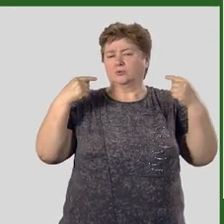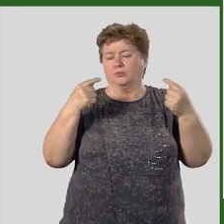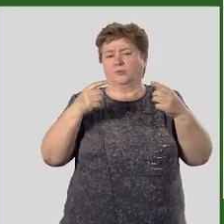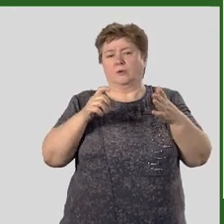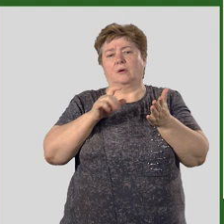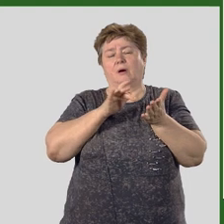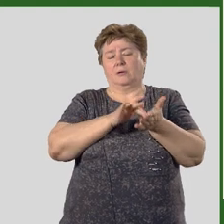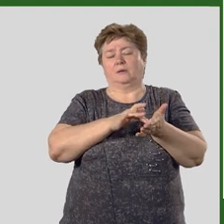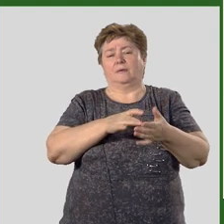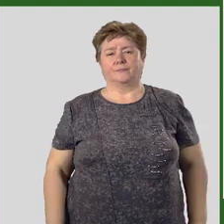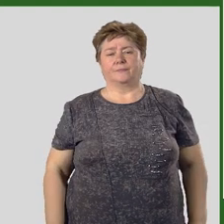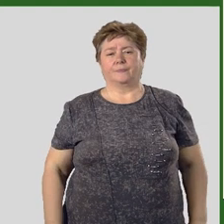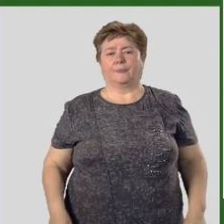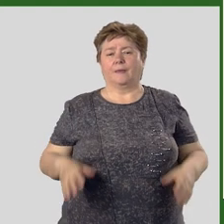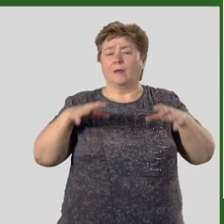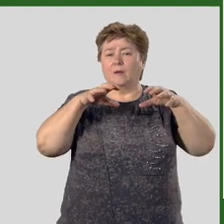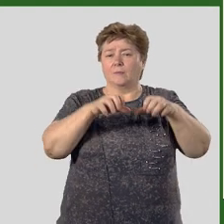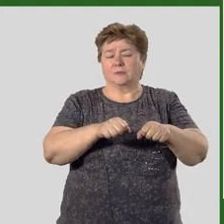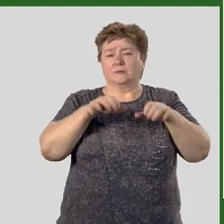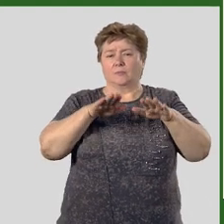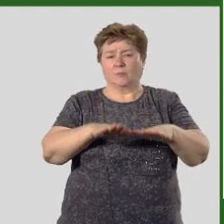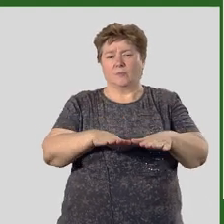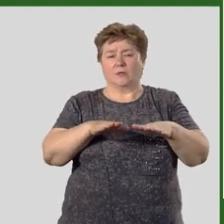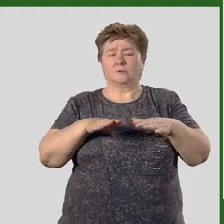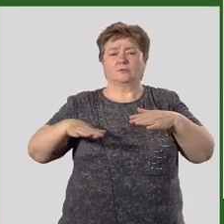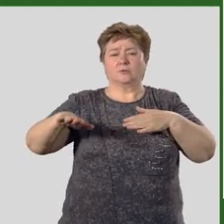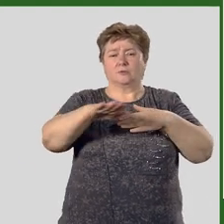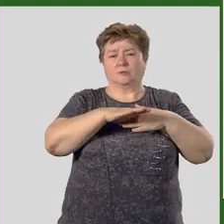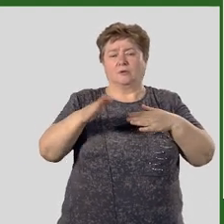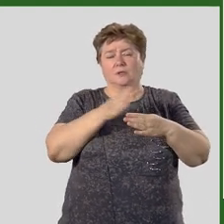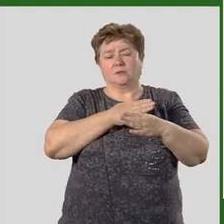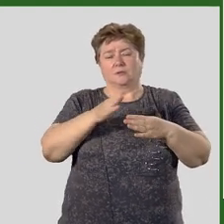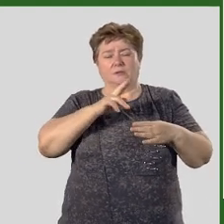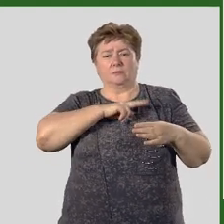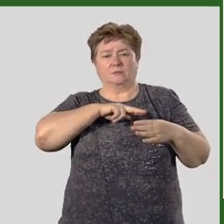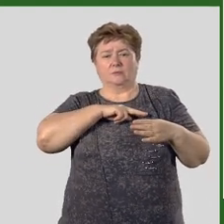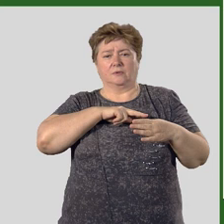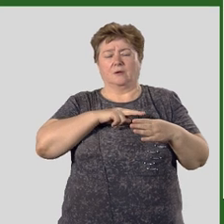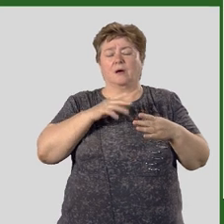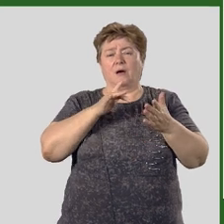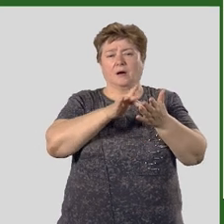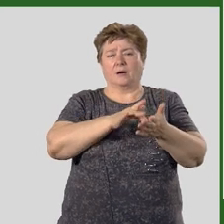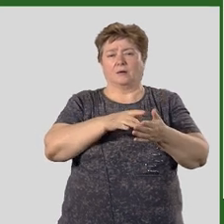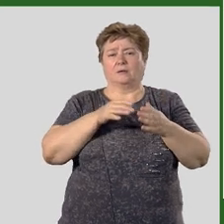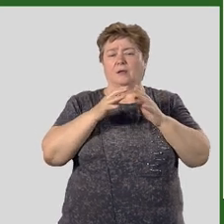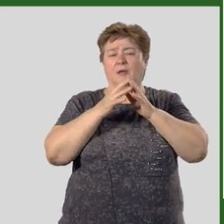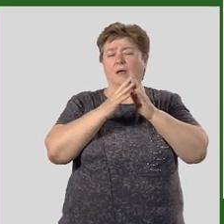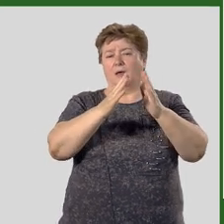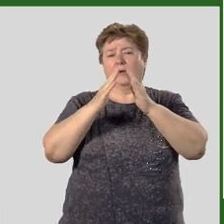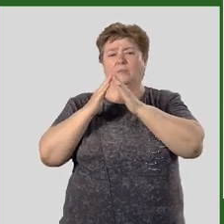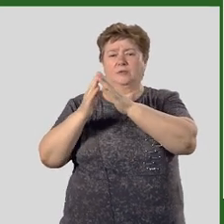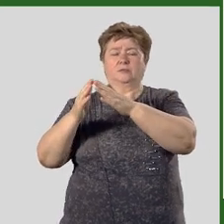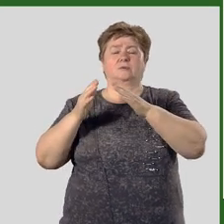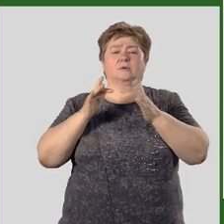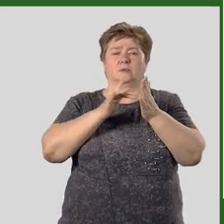города. По занимаемому месту в территориальном разделении труда города и поселки